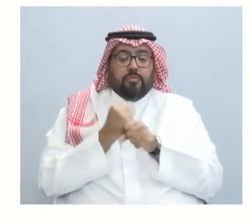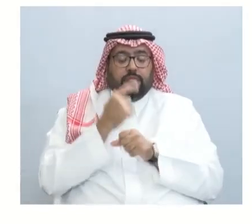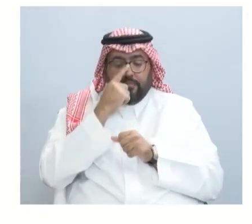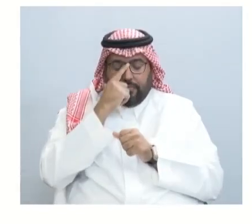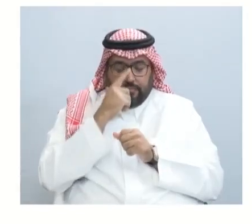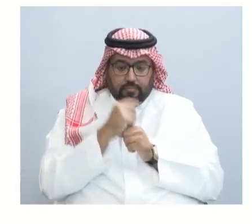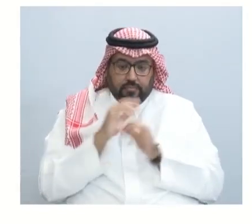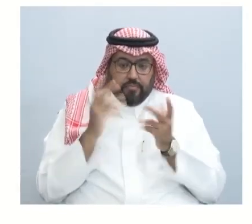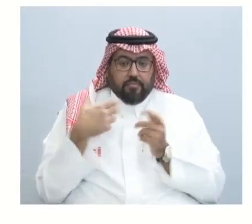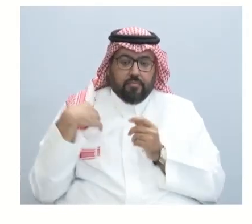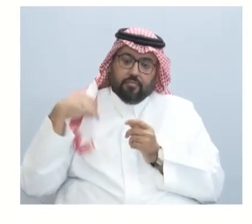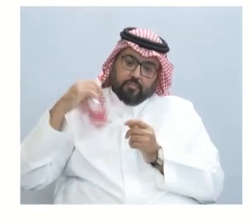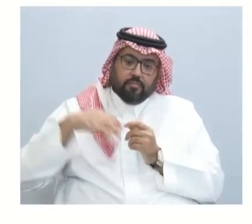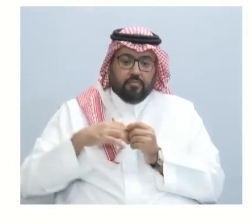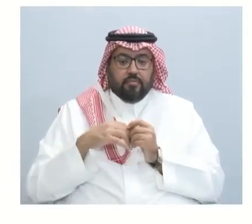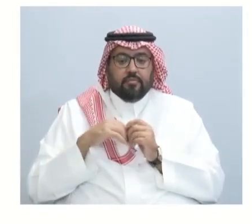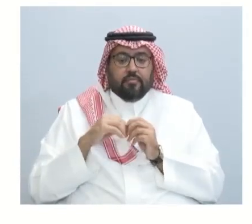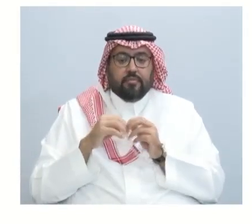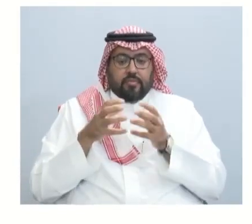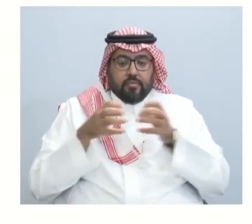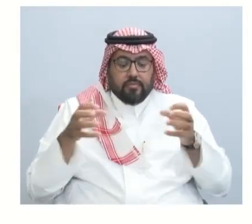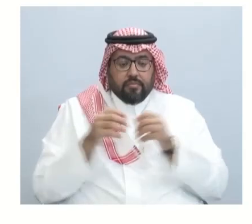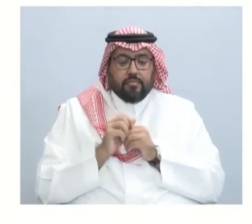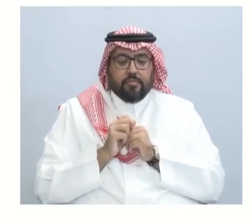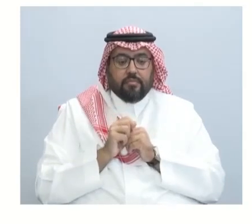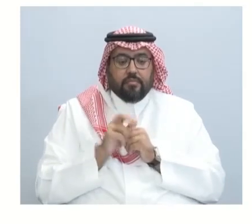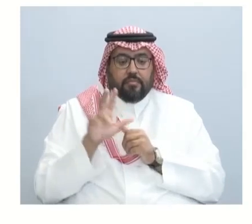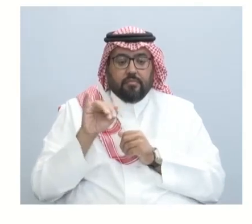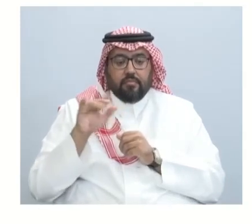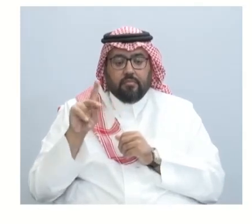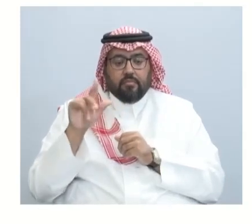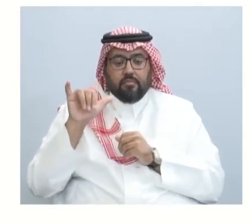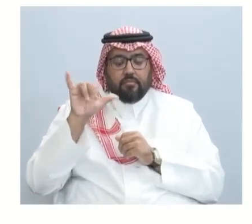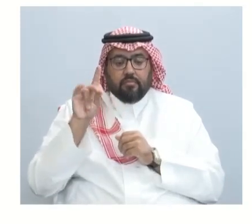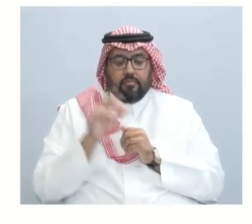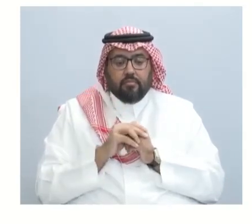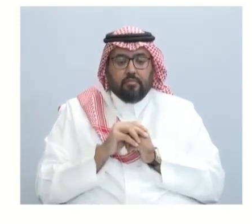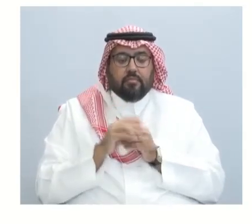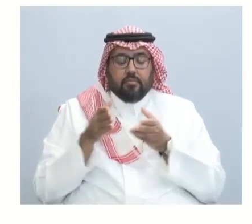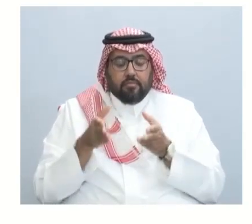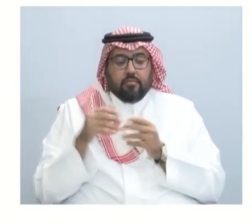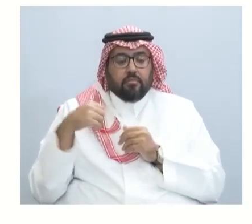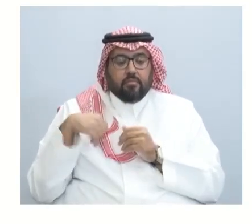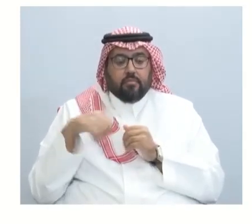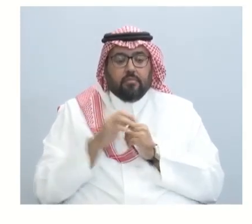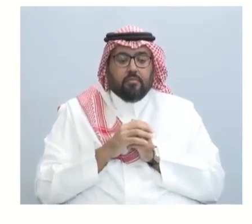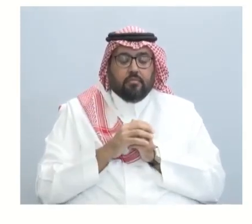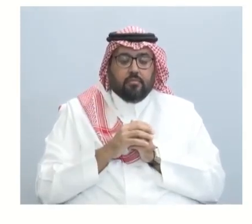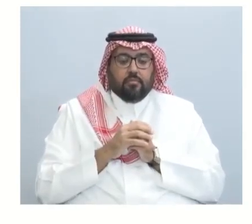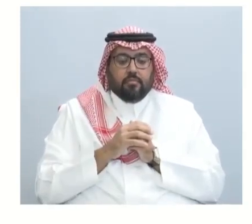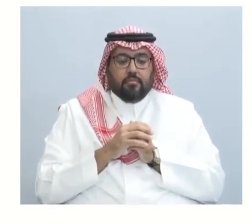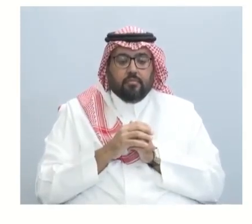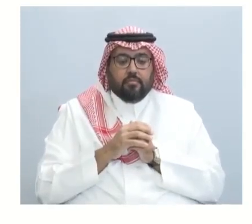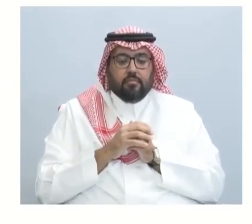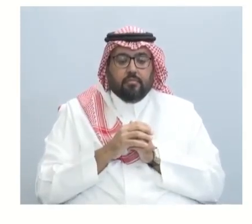كيف يمكنه ان يقوم بفصل هذه المخاليط يستطيع هذا الطفل عزيزي الطالب وعزيزتي